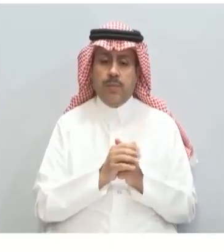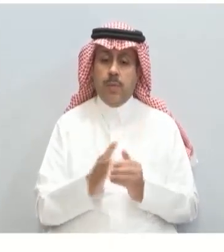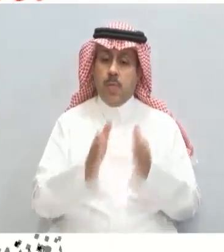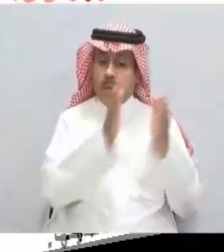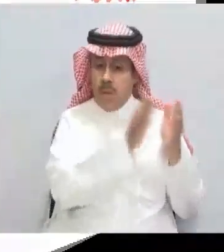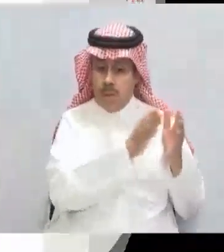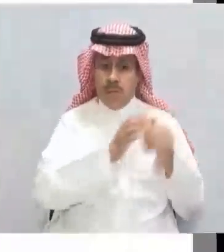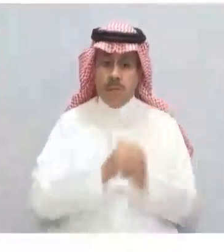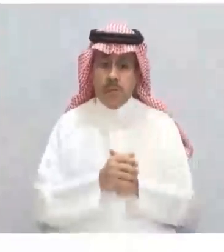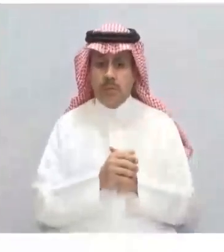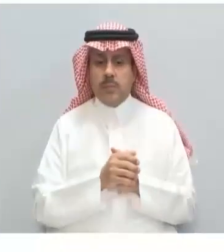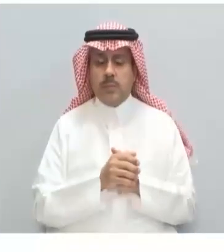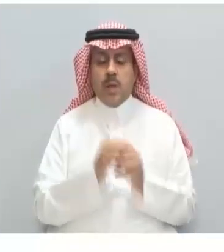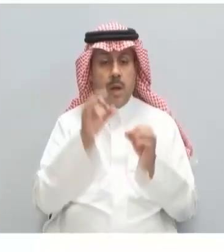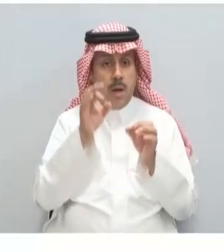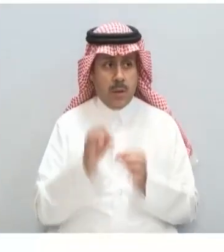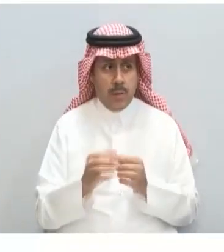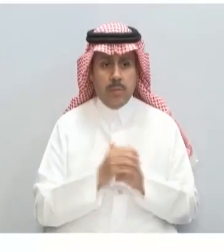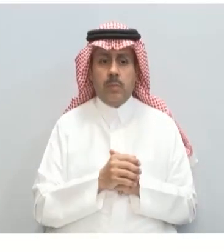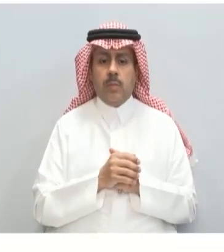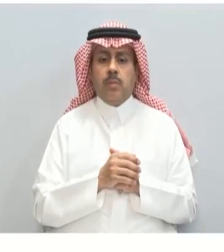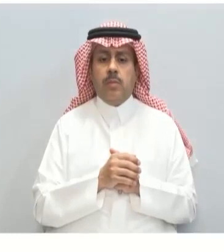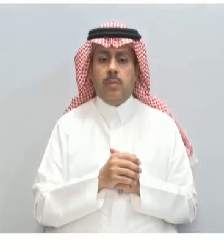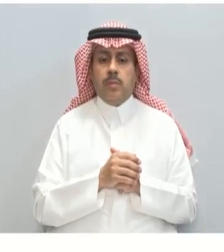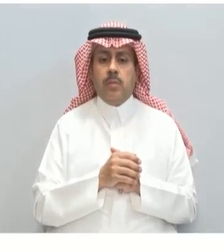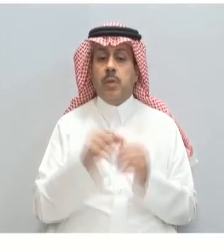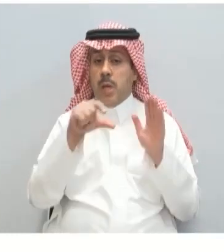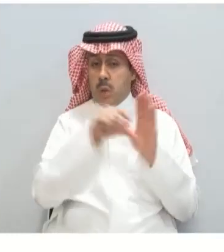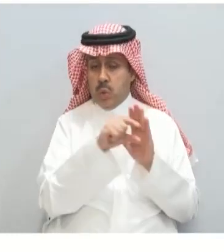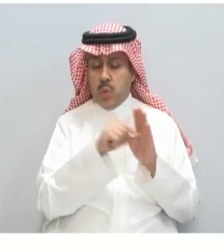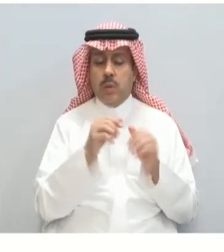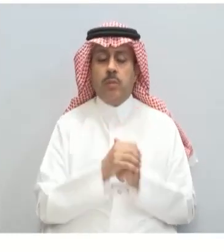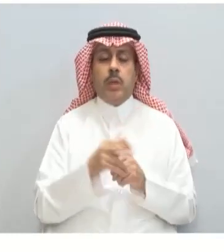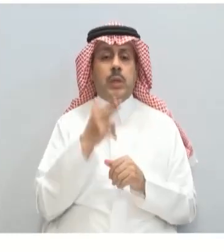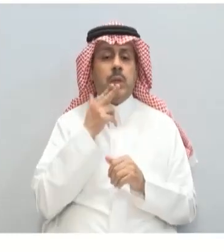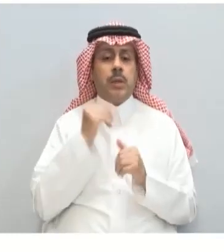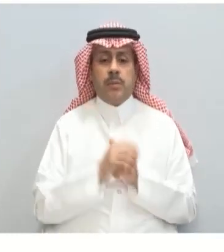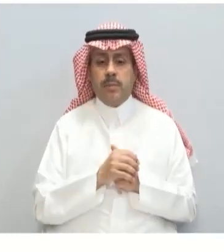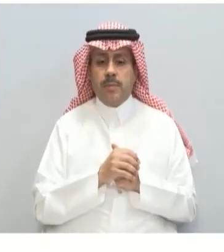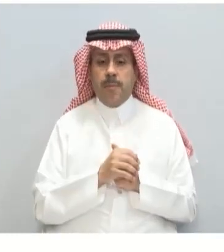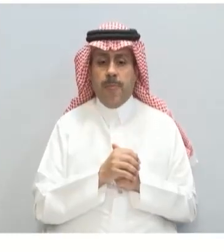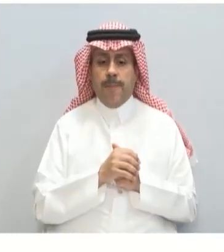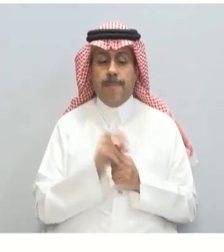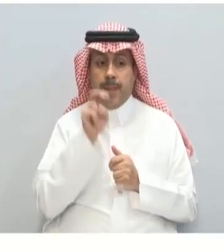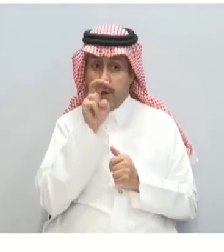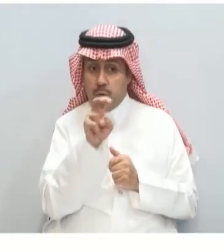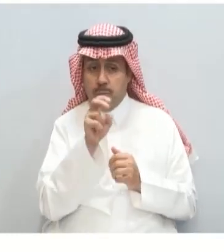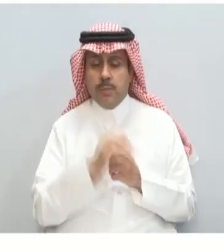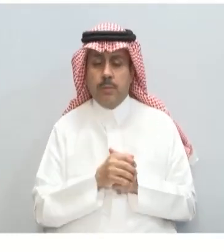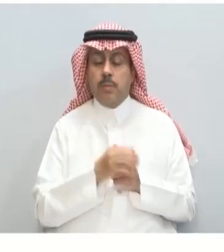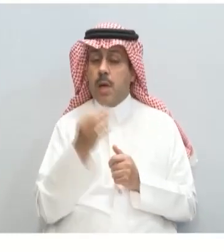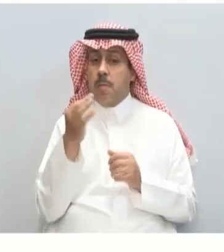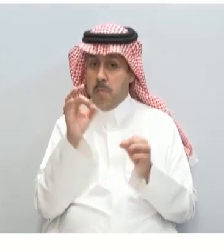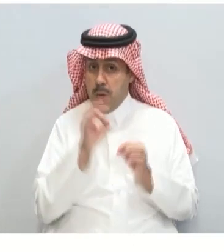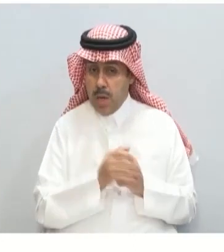الطلاب والطالبات ناتي الى ايات اخر من هذه السوره الكريمه نقف واياكم مع